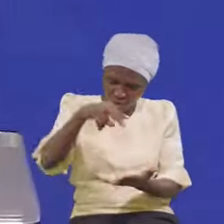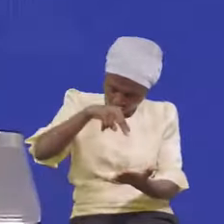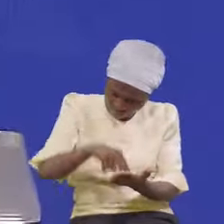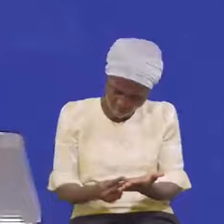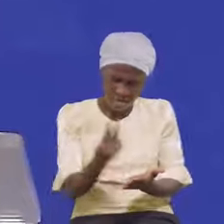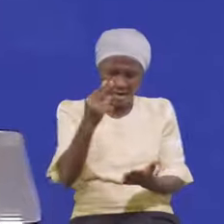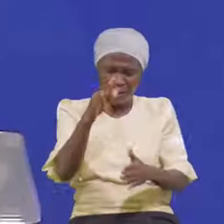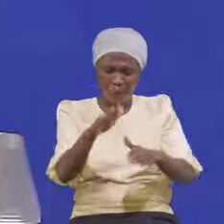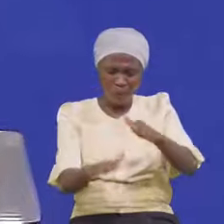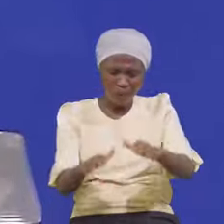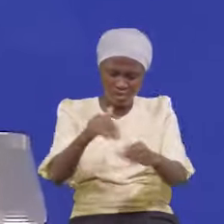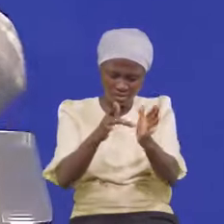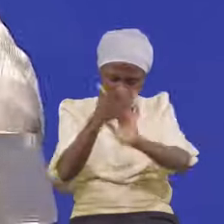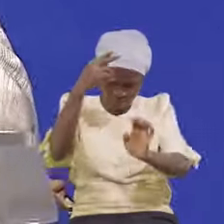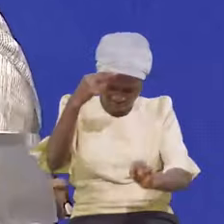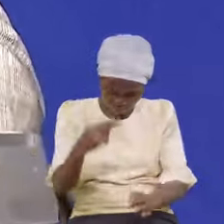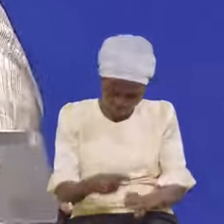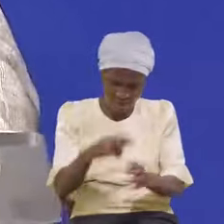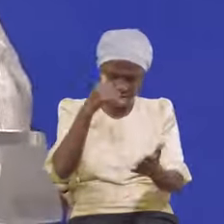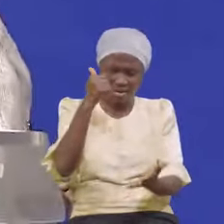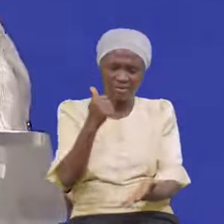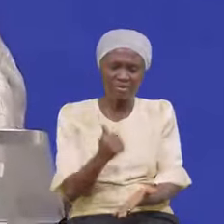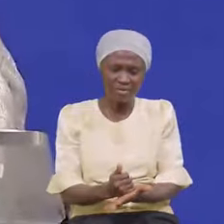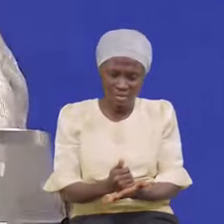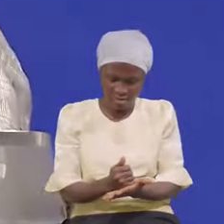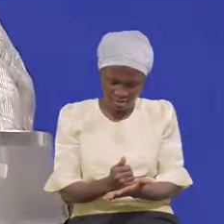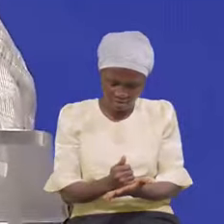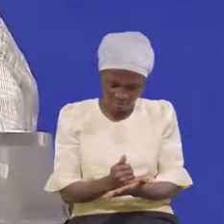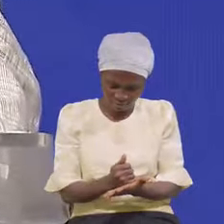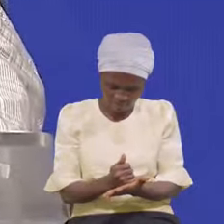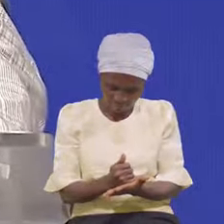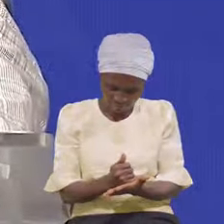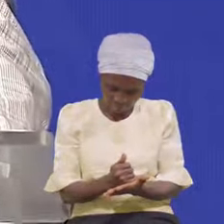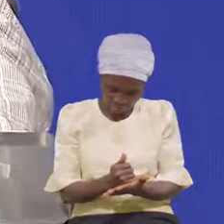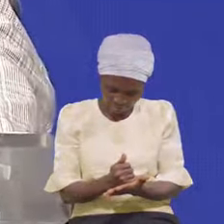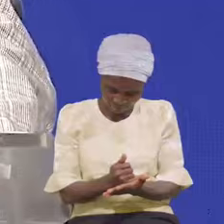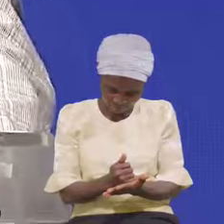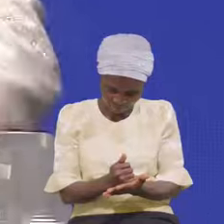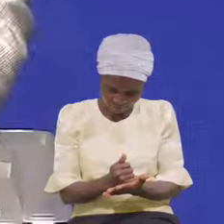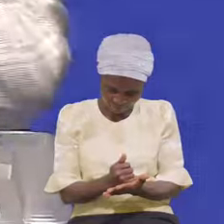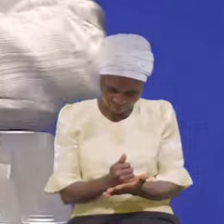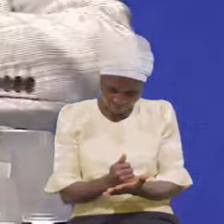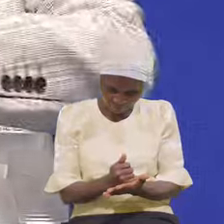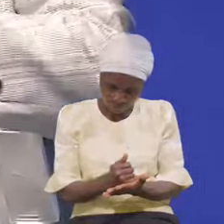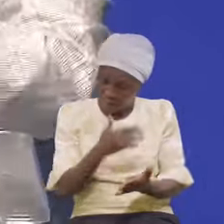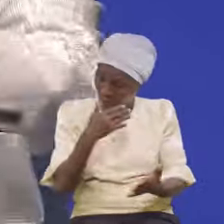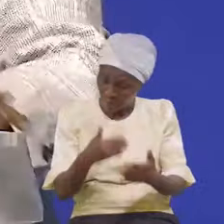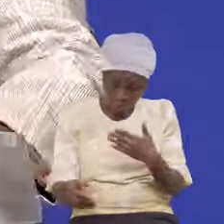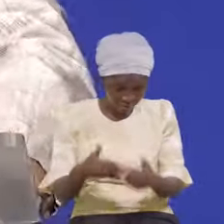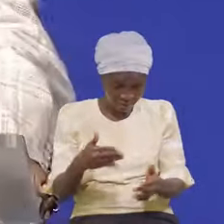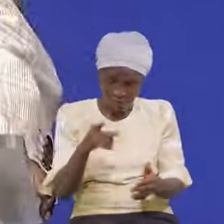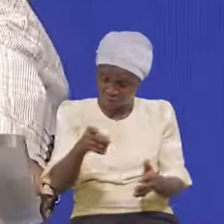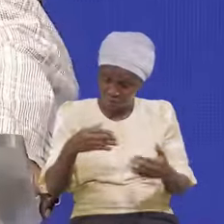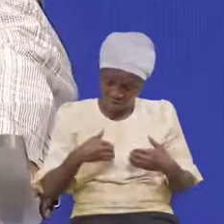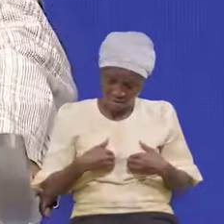up and walk in Jesus' name. యేసు నామములో లేచి నిలిచి నడవండి. And whatever you